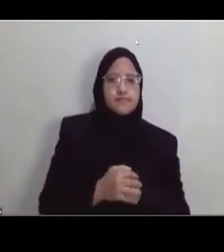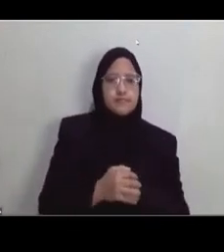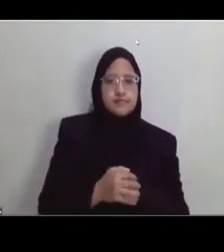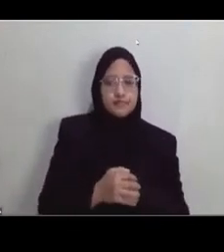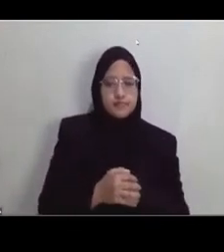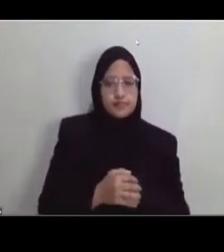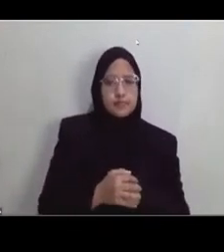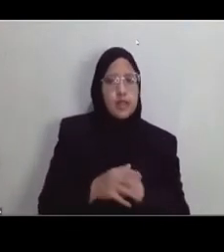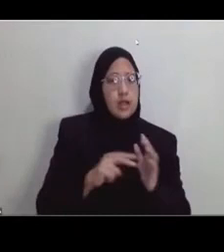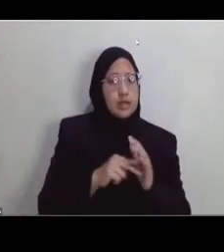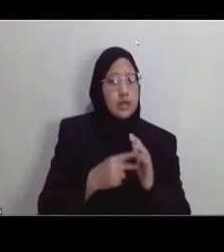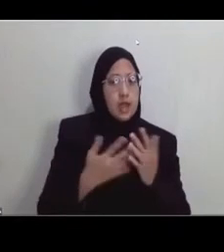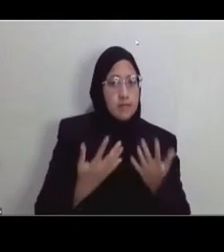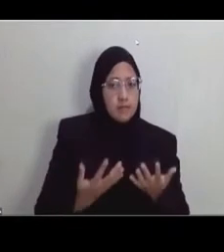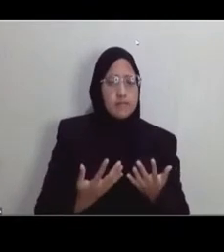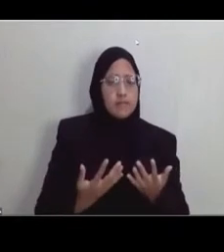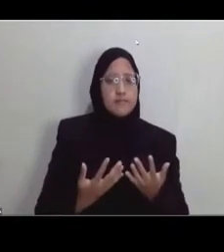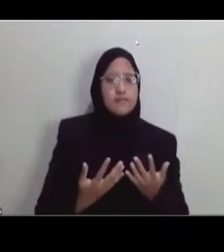us